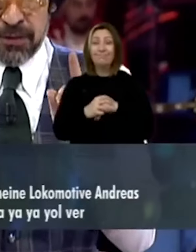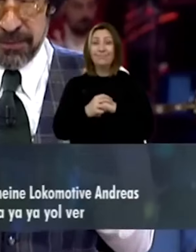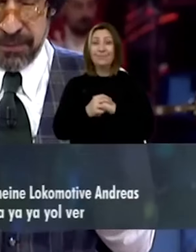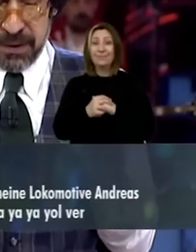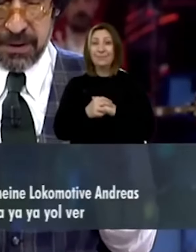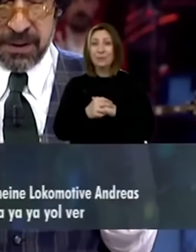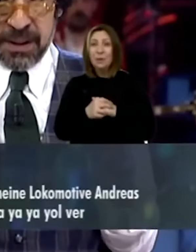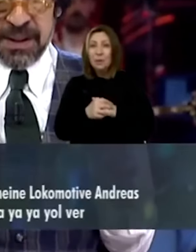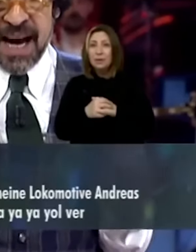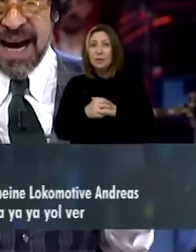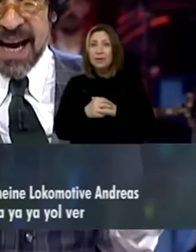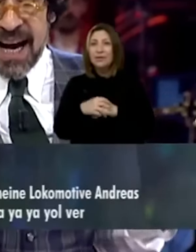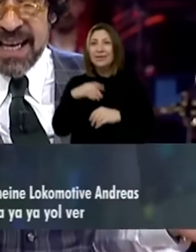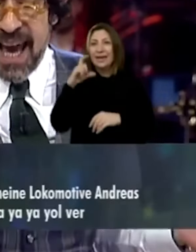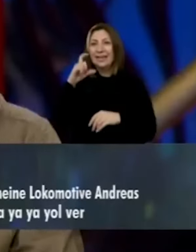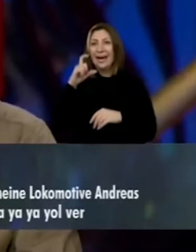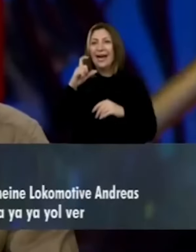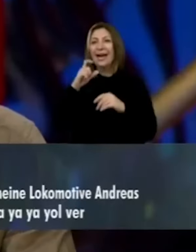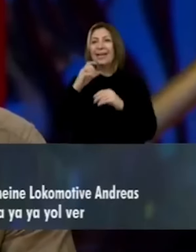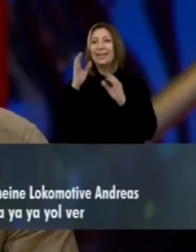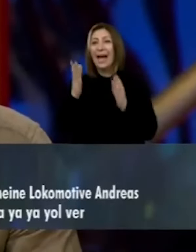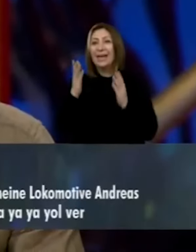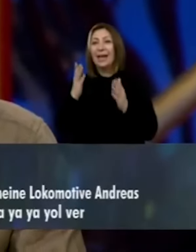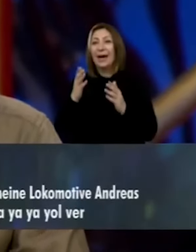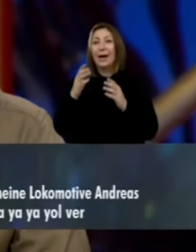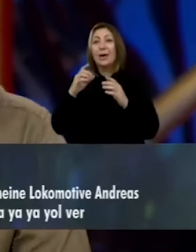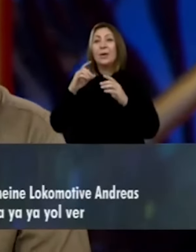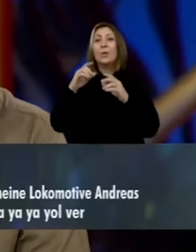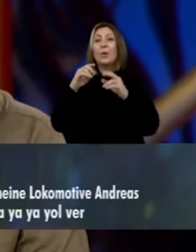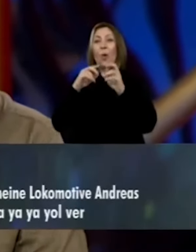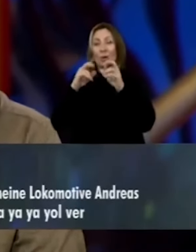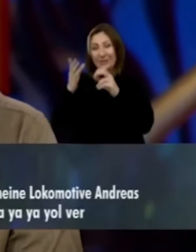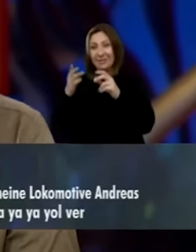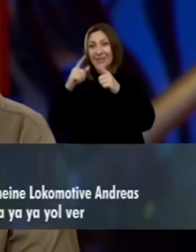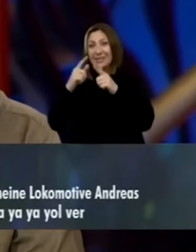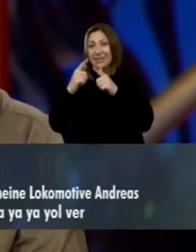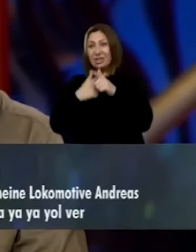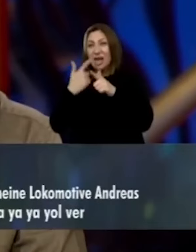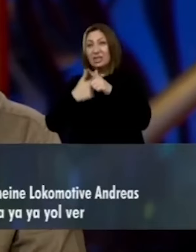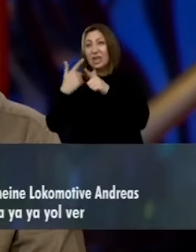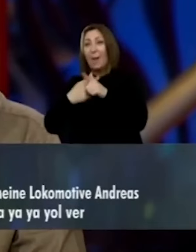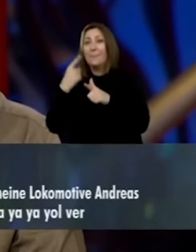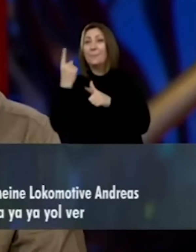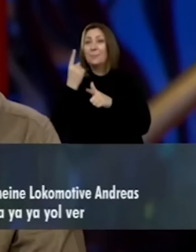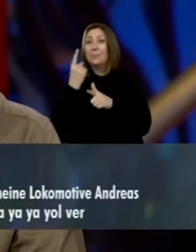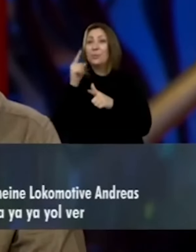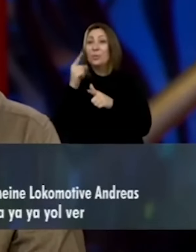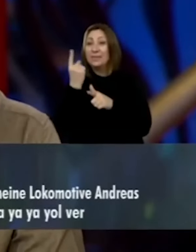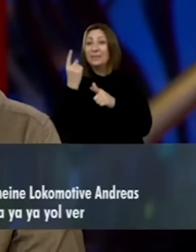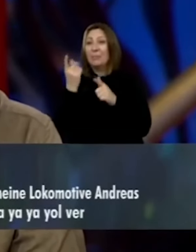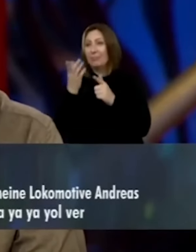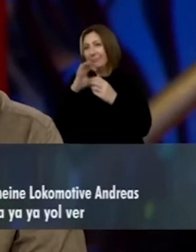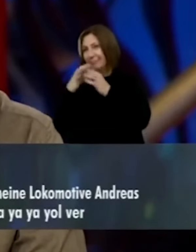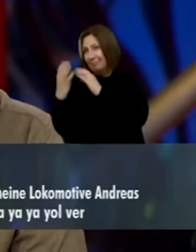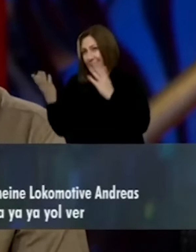Doğru. C şıkkı. Ya ya ye, Coco Jumbo, ya ya ye. Ja ja ja, Du bist